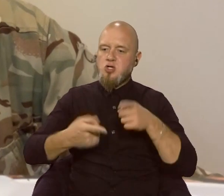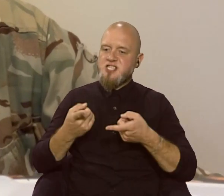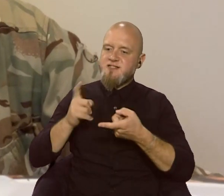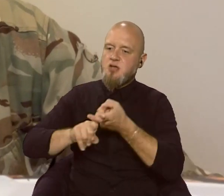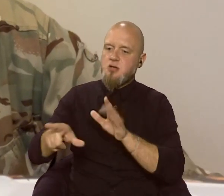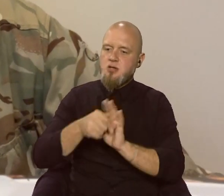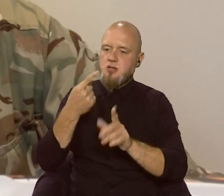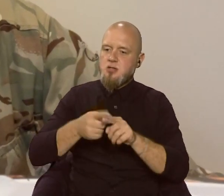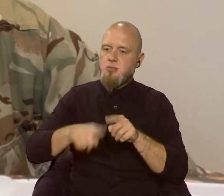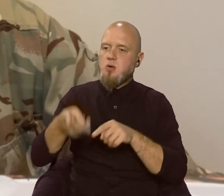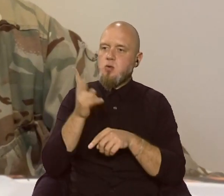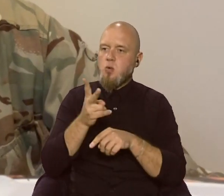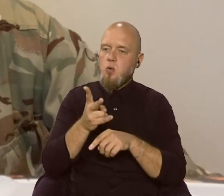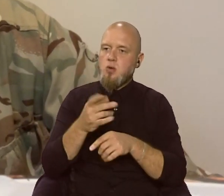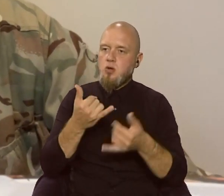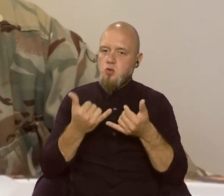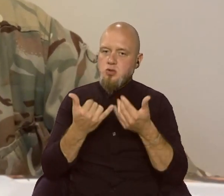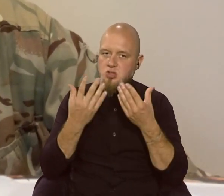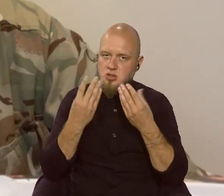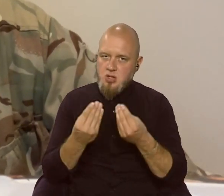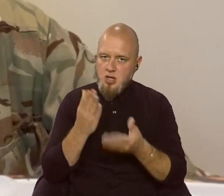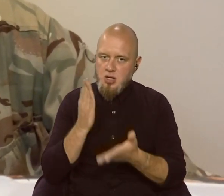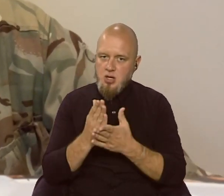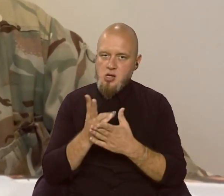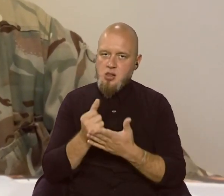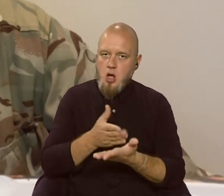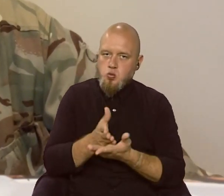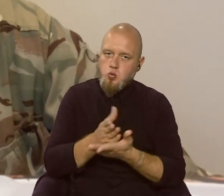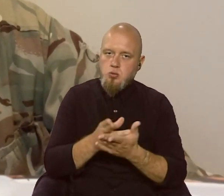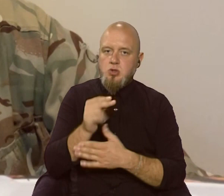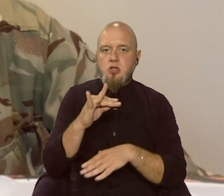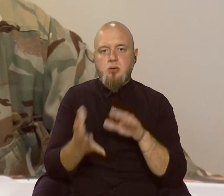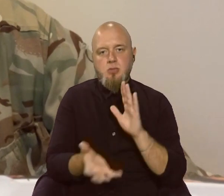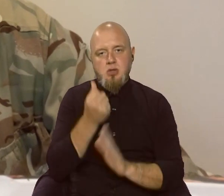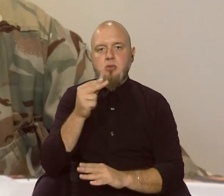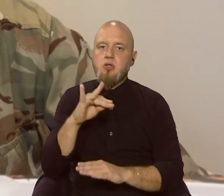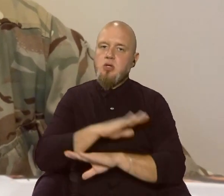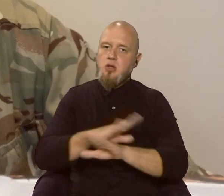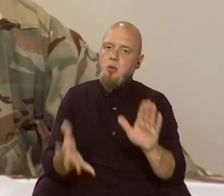зв'язуються з тими, хто на сьогоднішній день є на службі, чи підтримують, чи не